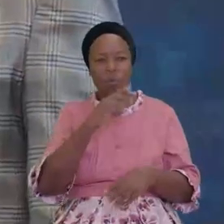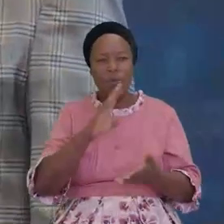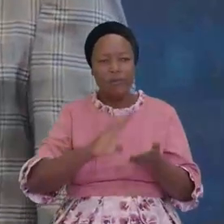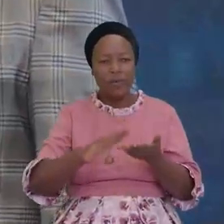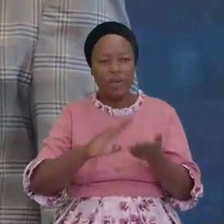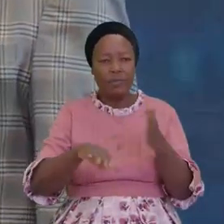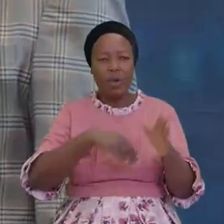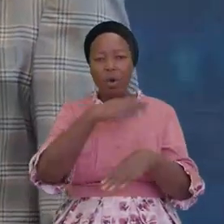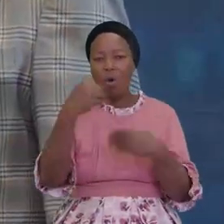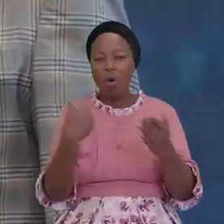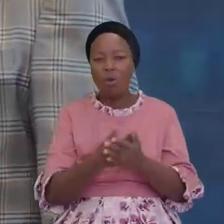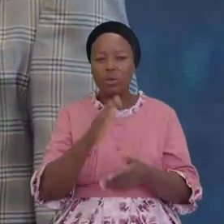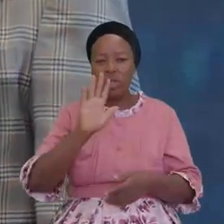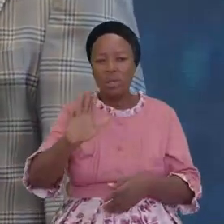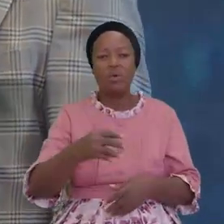Voyez le verset 3.